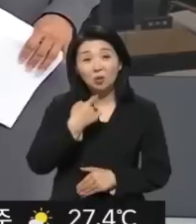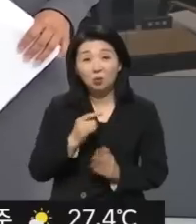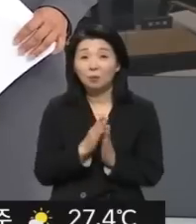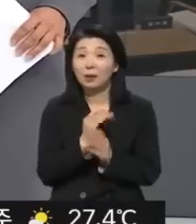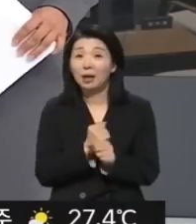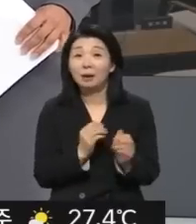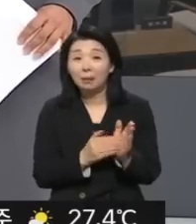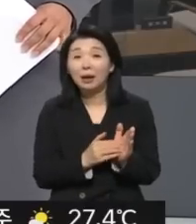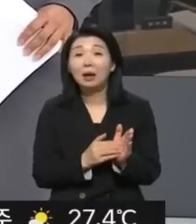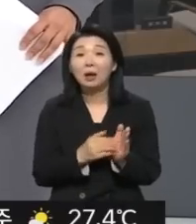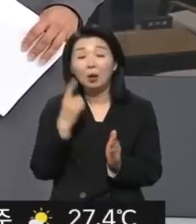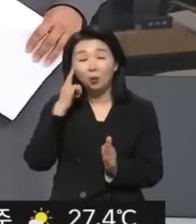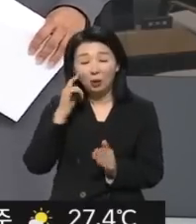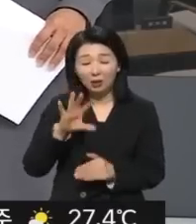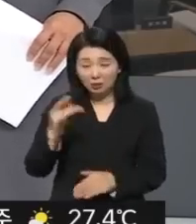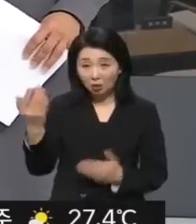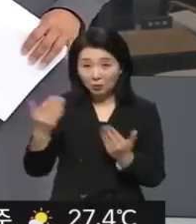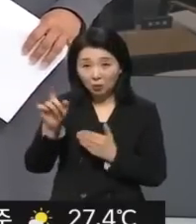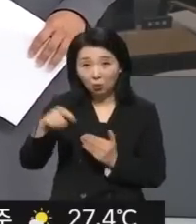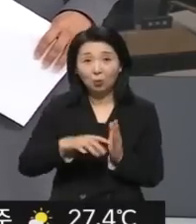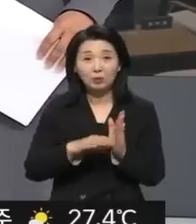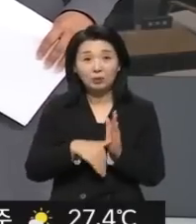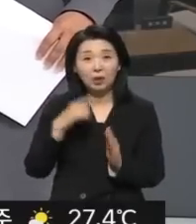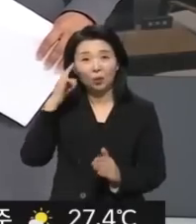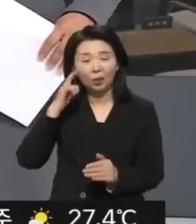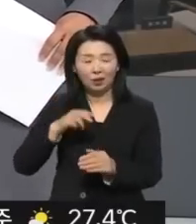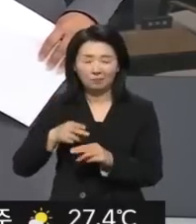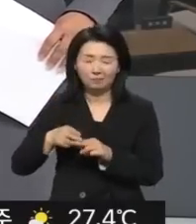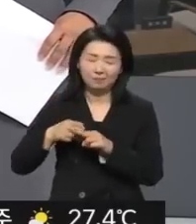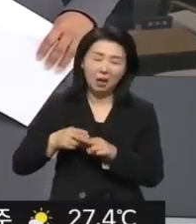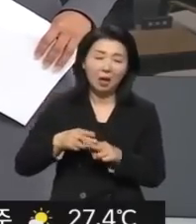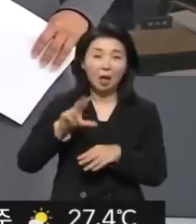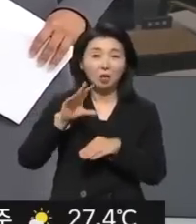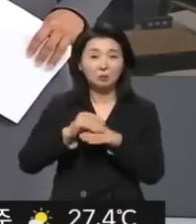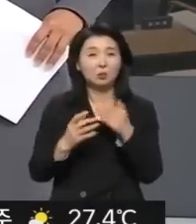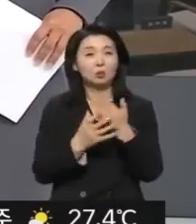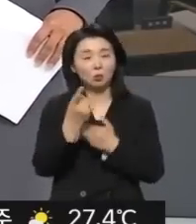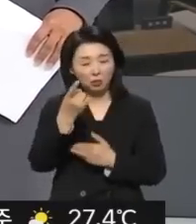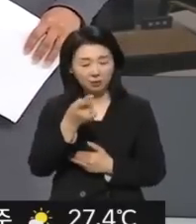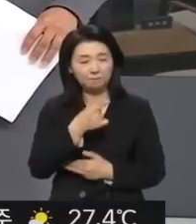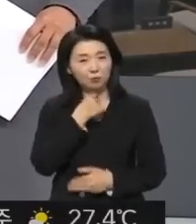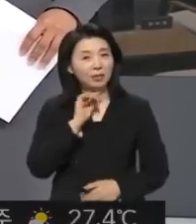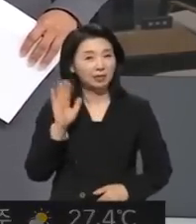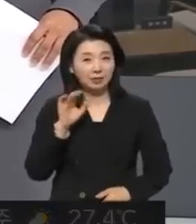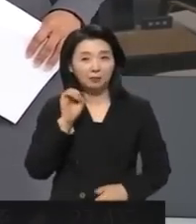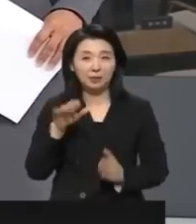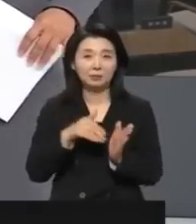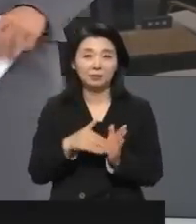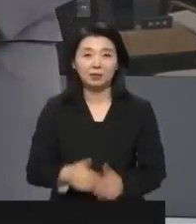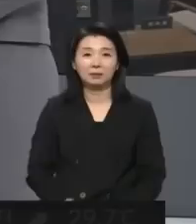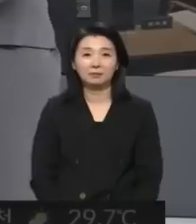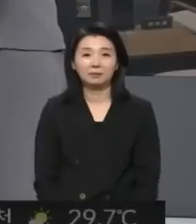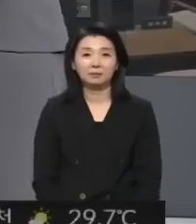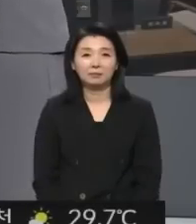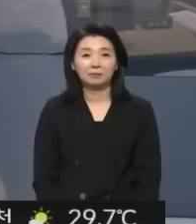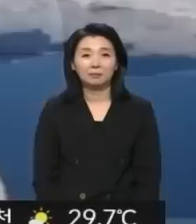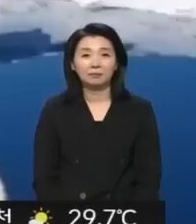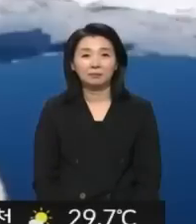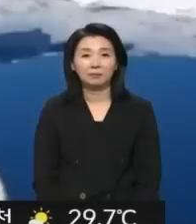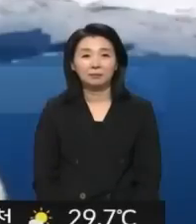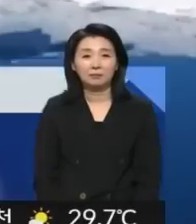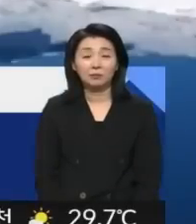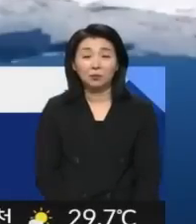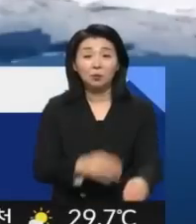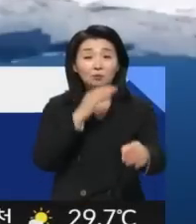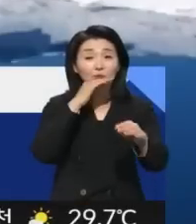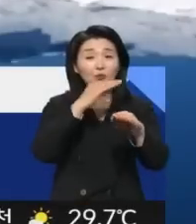알려졌는데요. 오늘 첫 출근길에서는 강압적인 흡수 통일을 지향하지 않는다고 밝혔습니다. 북한이